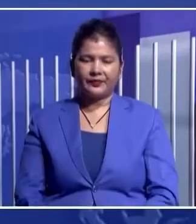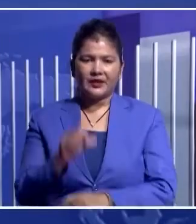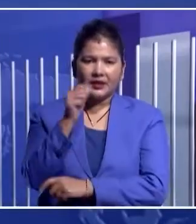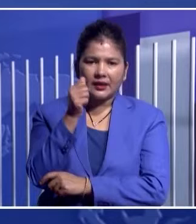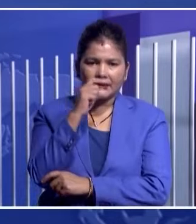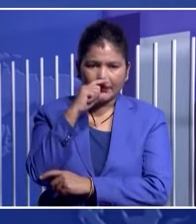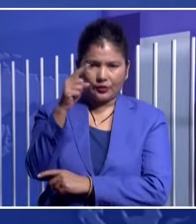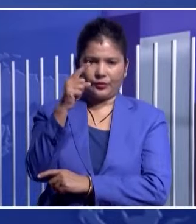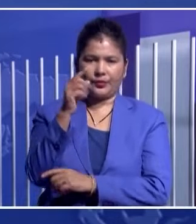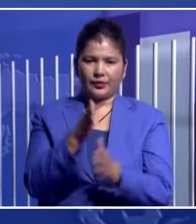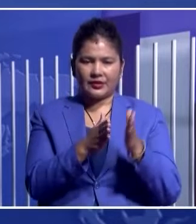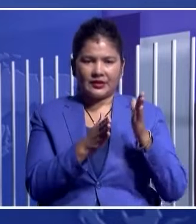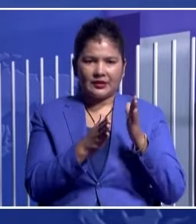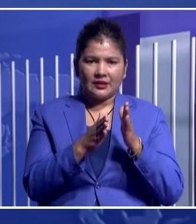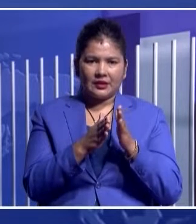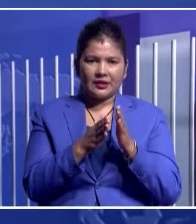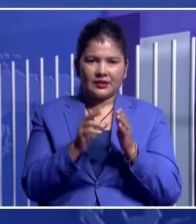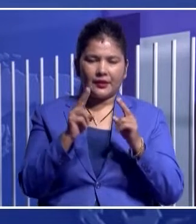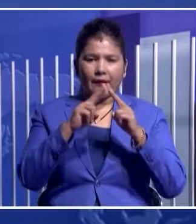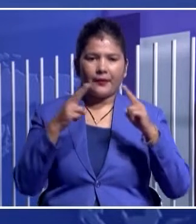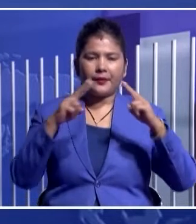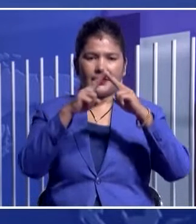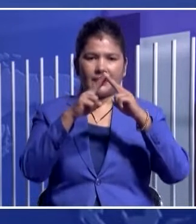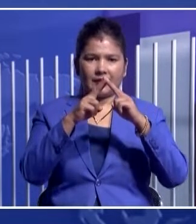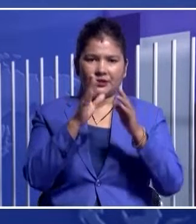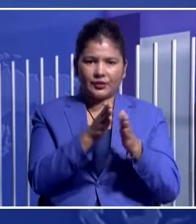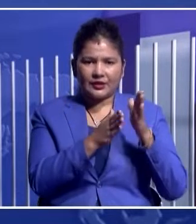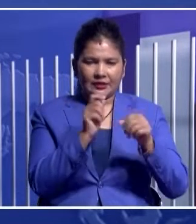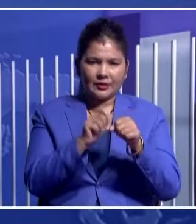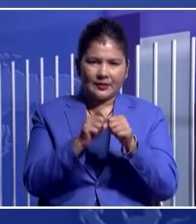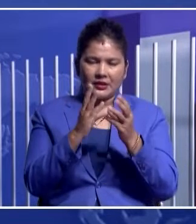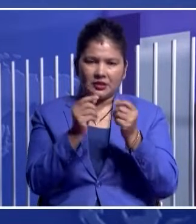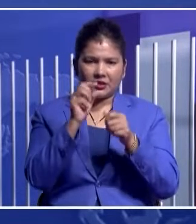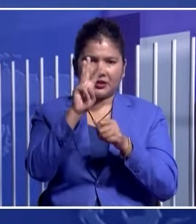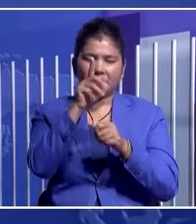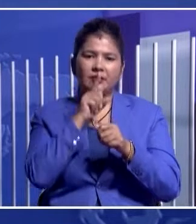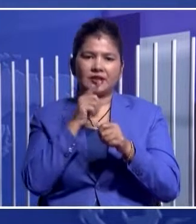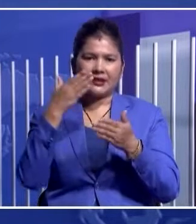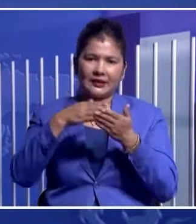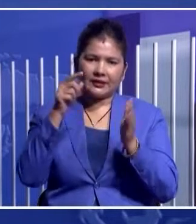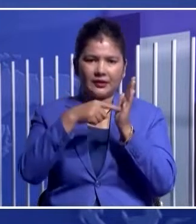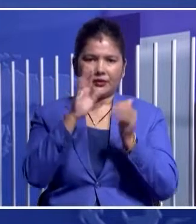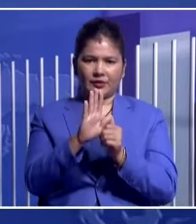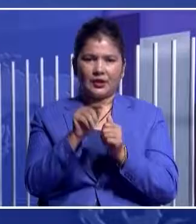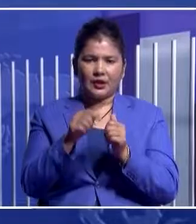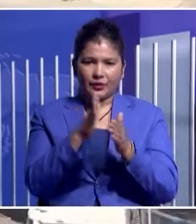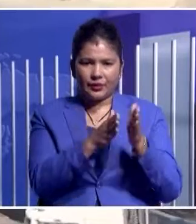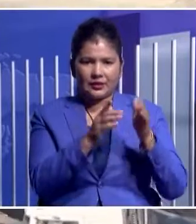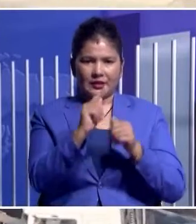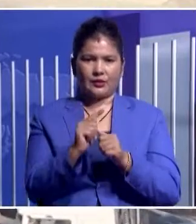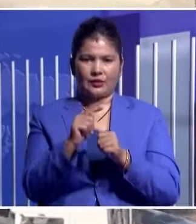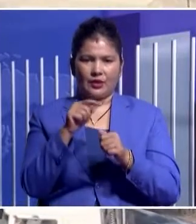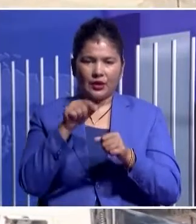राष्ट्रिय गौरवको आयोजना अन्तर्गत रहेको भेरी बबई डाइभर्सन आयोजनाको निर्माण सक्न अझै 3 वर्ष लाग्ने देखिएको छ। यो आयोजनाको